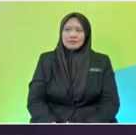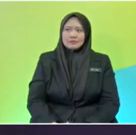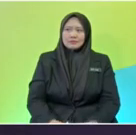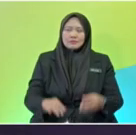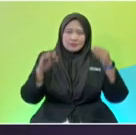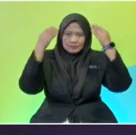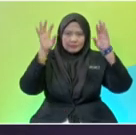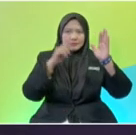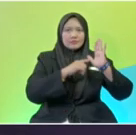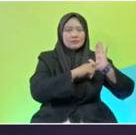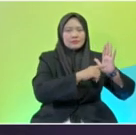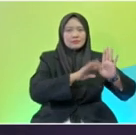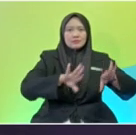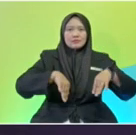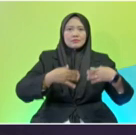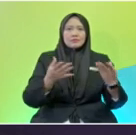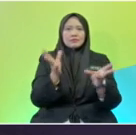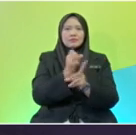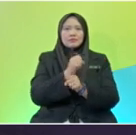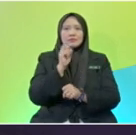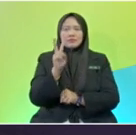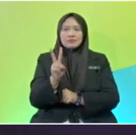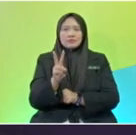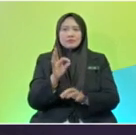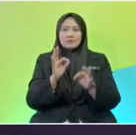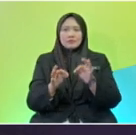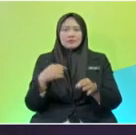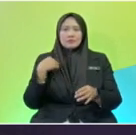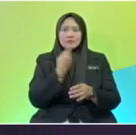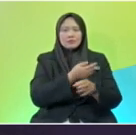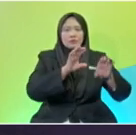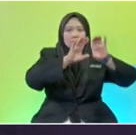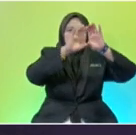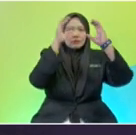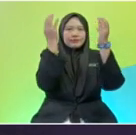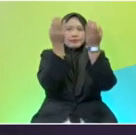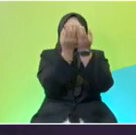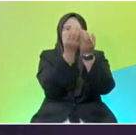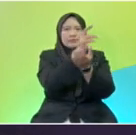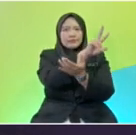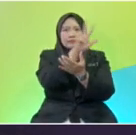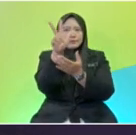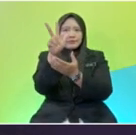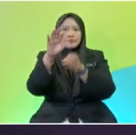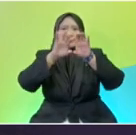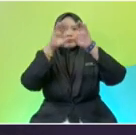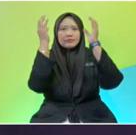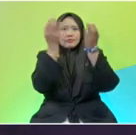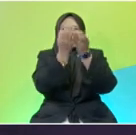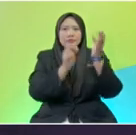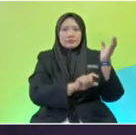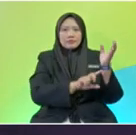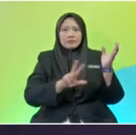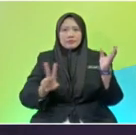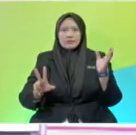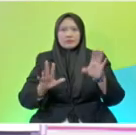mana kita kumpulkan dia dua eh tiga-tiga inilah maksudnya ini Oke